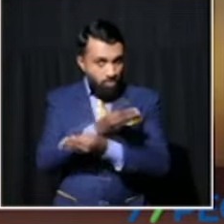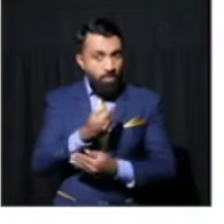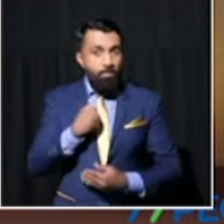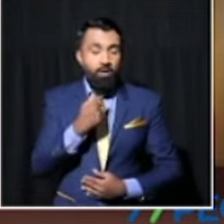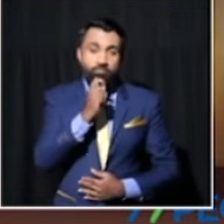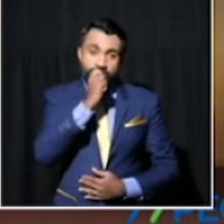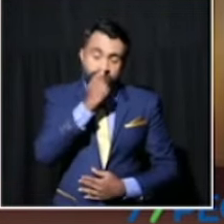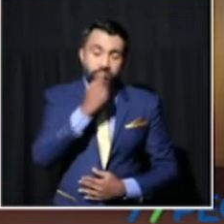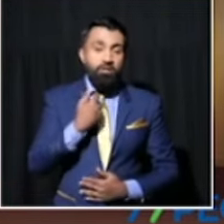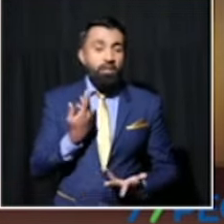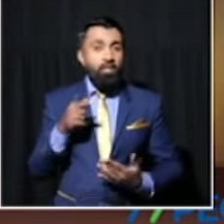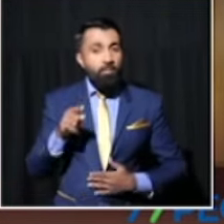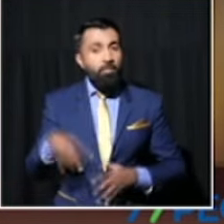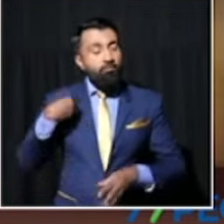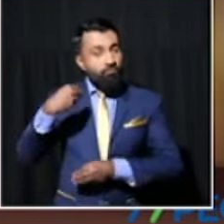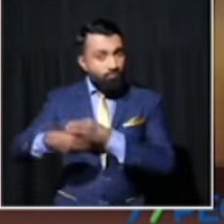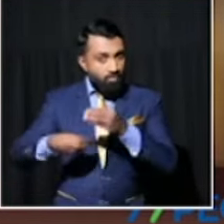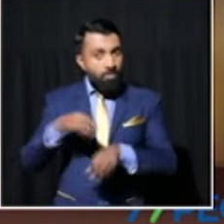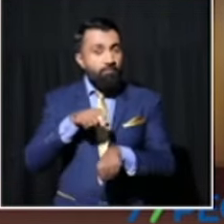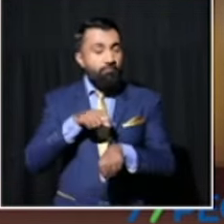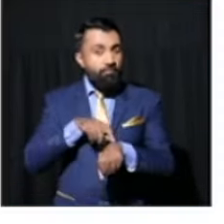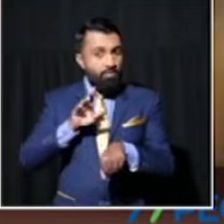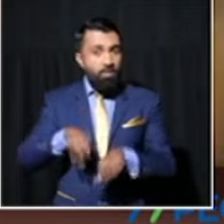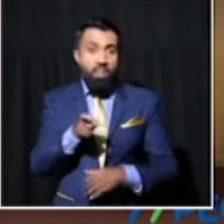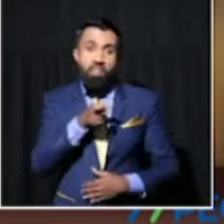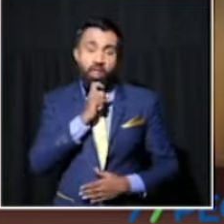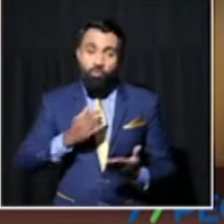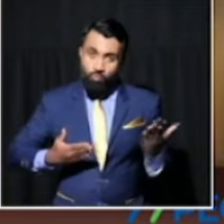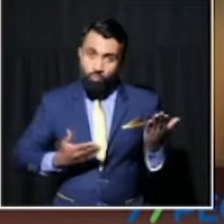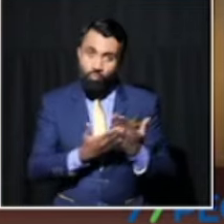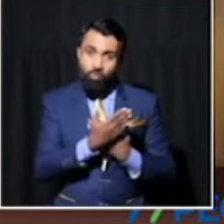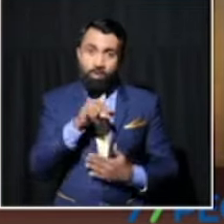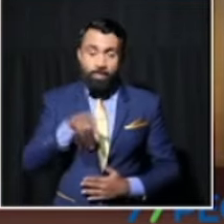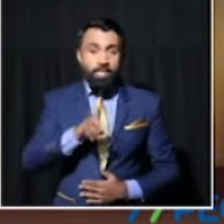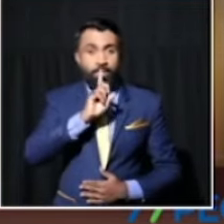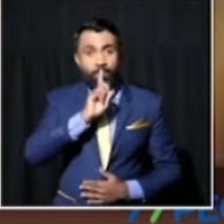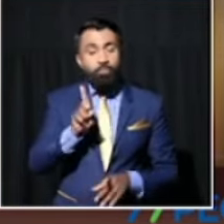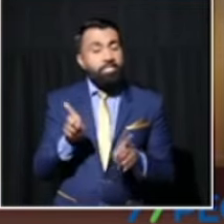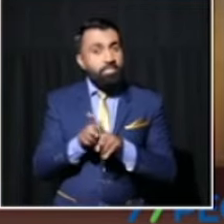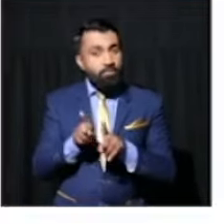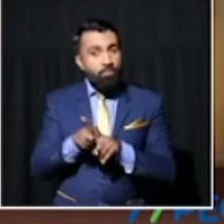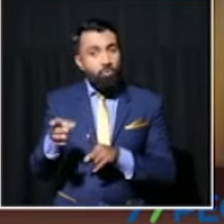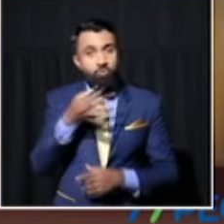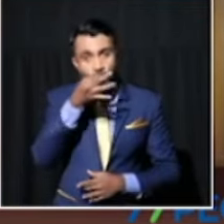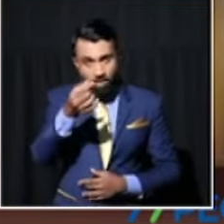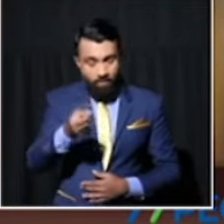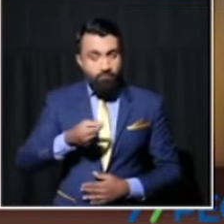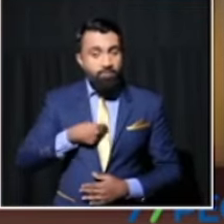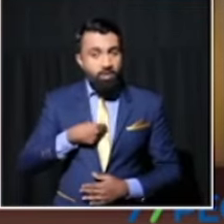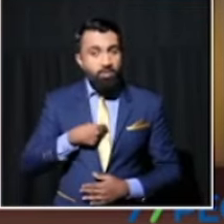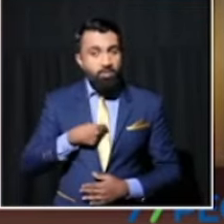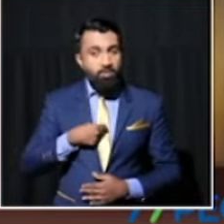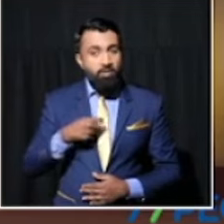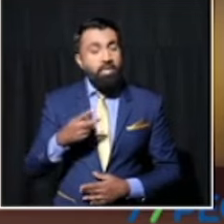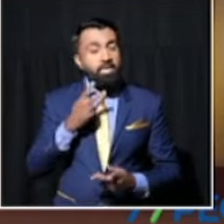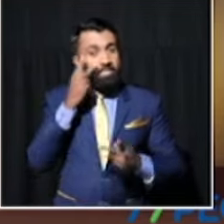කටවහගෙන නැහැ ඉන්ඩස්ට්‍රි එක මේ මොහොත වෙනකොටත් නඩු දාලා තියෙනවා හැබැයි මෙතනදී ඔය කිව්වා වගේම ඔය චෝදනාව මටත් දැම්ම සංචාර කැමතිවරයෙක් මේ ඊයේ